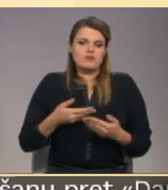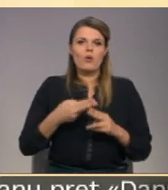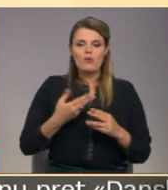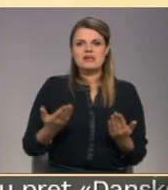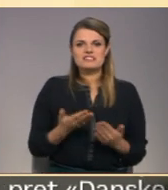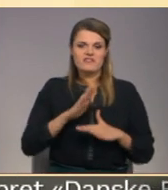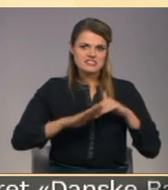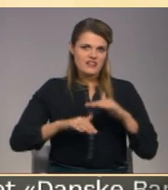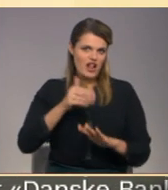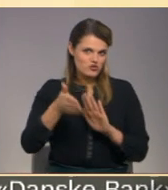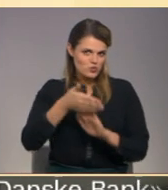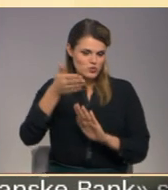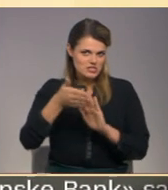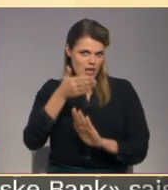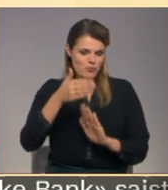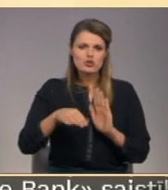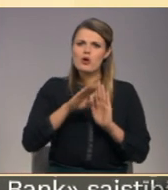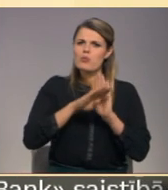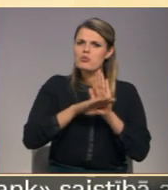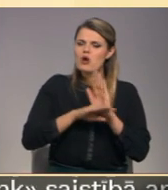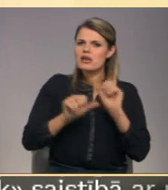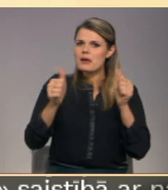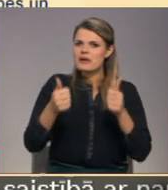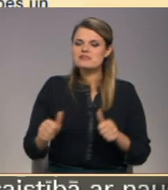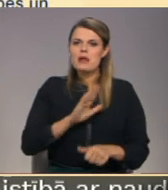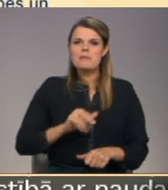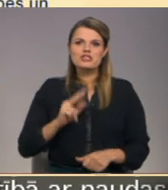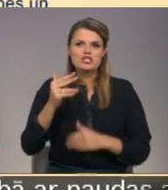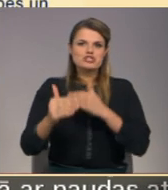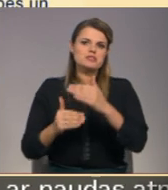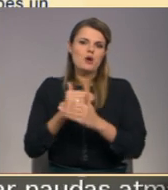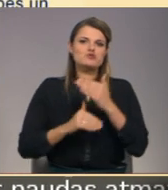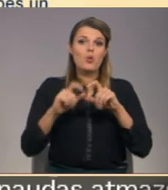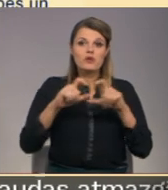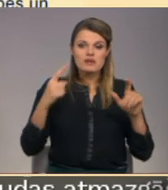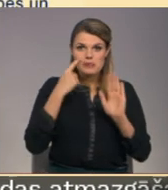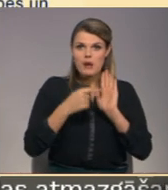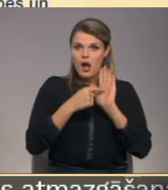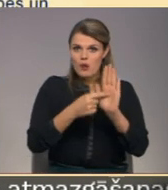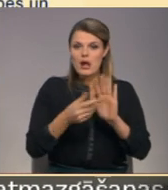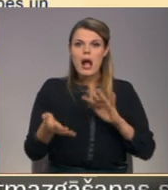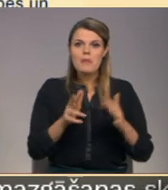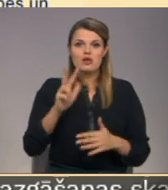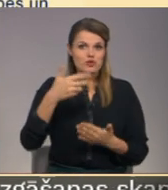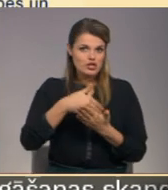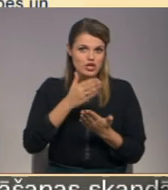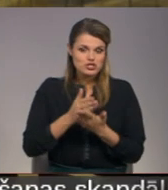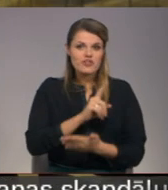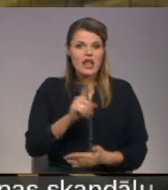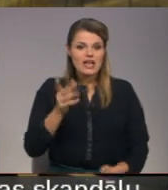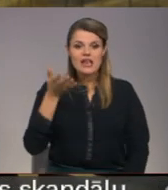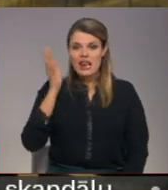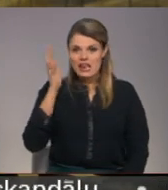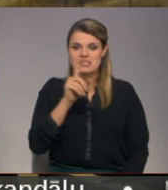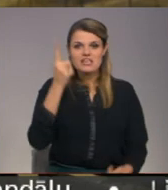dzīves kvalitāti. Programma ir izveidota pēc trešās paudzes universitāšu parauga. Mēram, trešā daļa ir lekcijas,